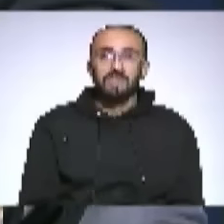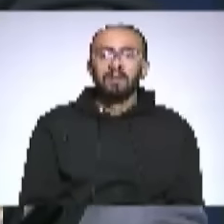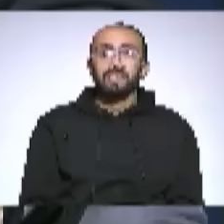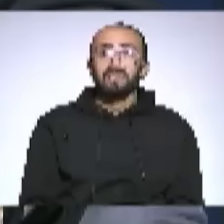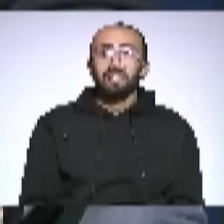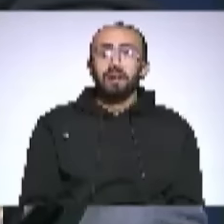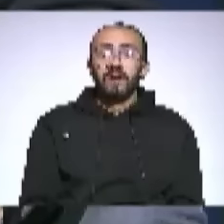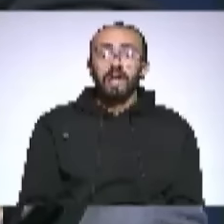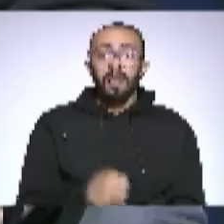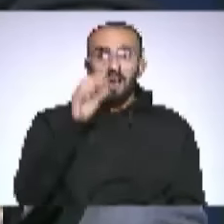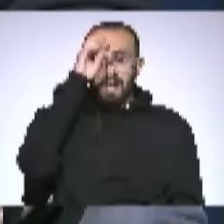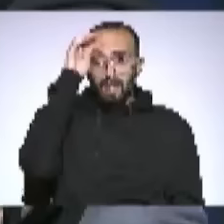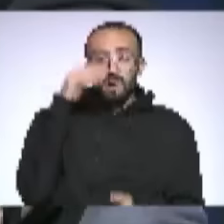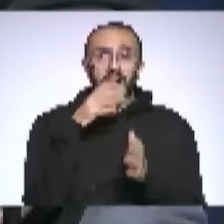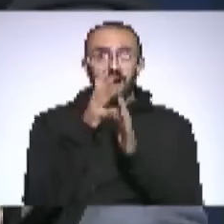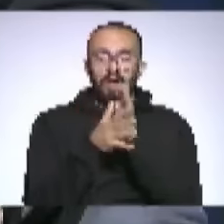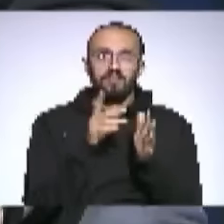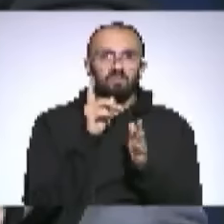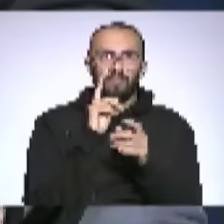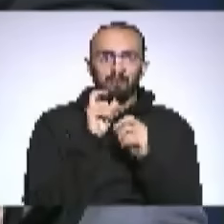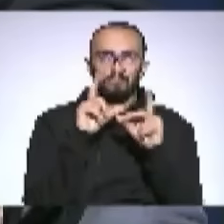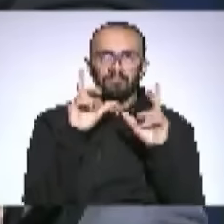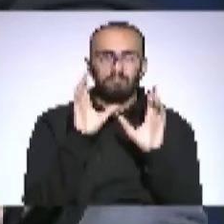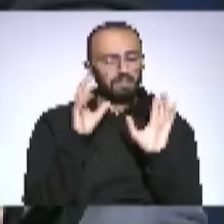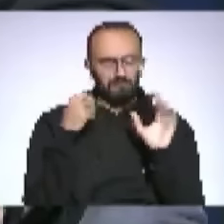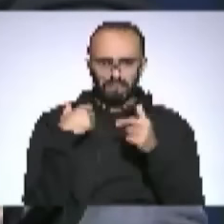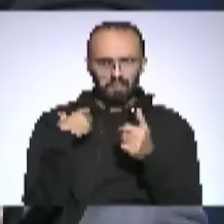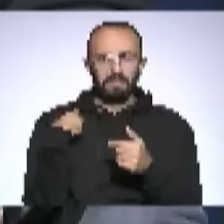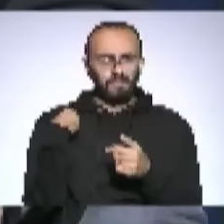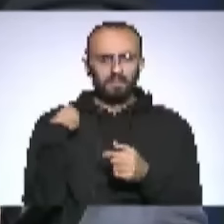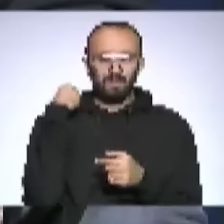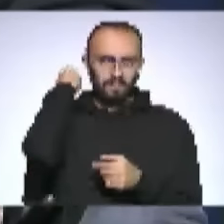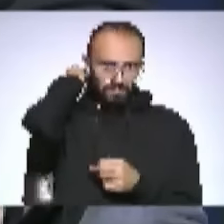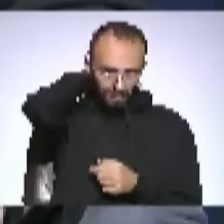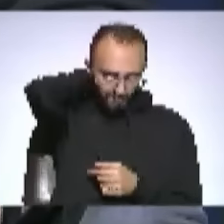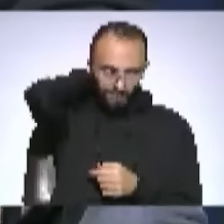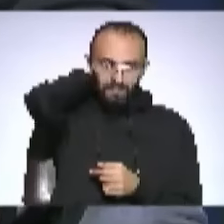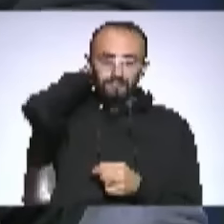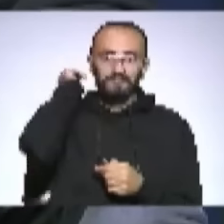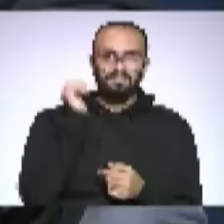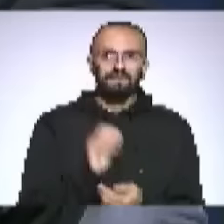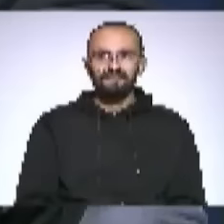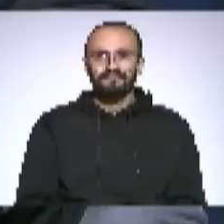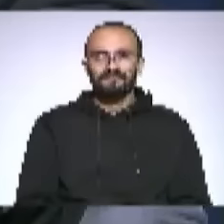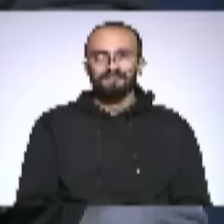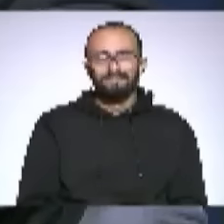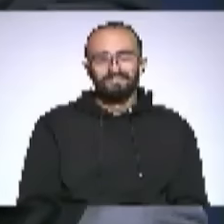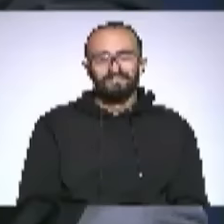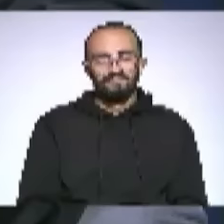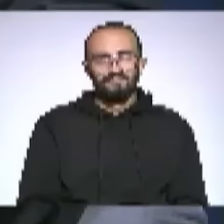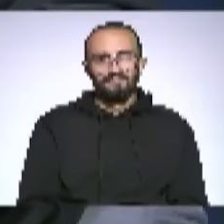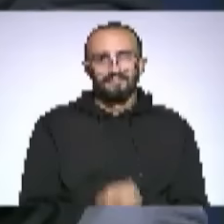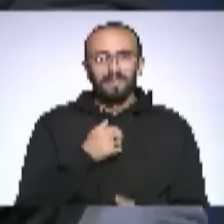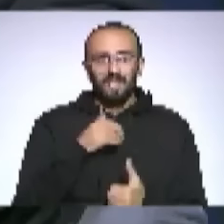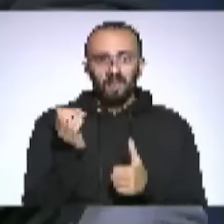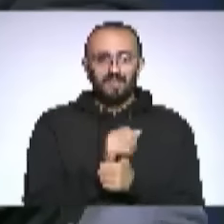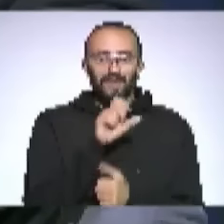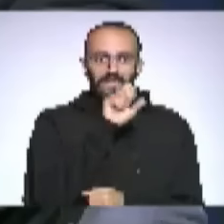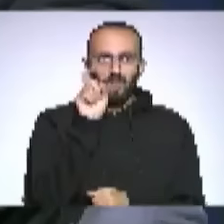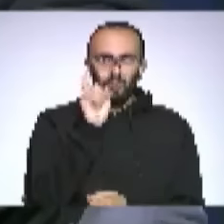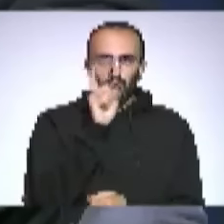اتكلمت الموضوع هيتعرف وانا مش يا حبيبي بقوللك ما تجيبش خلاص خلاص خش في الموضوع انا متجوز في